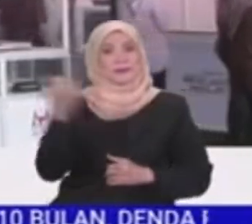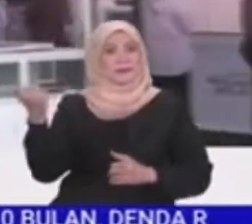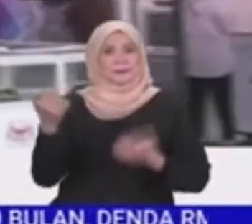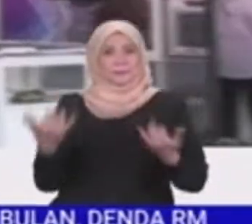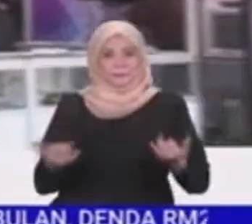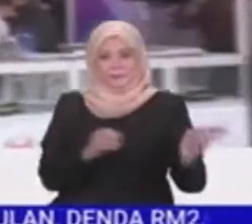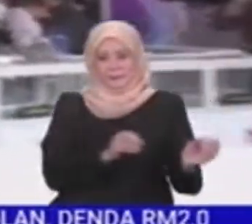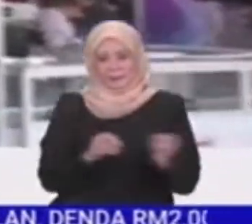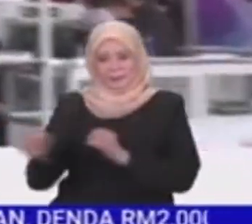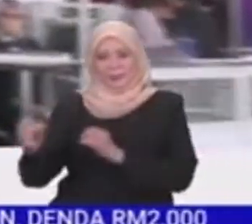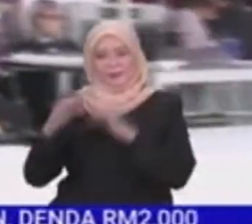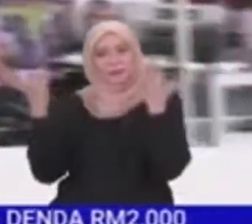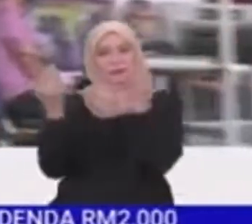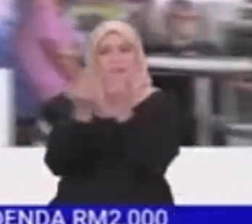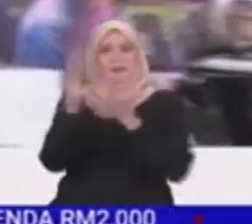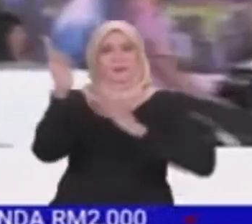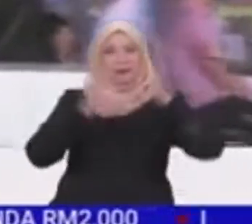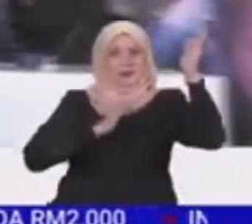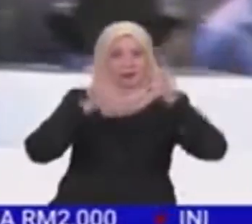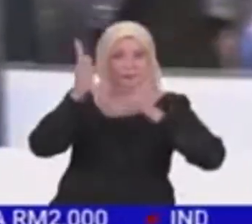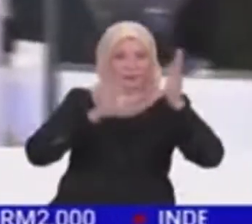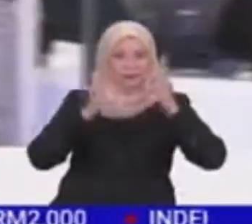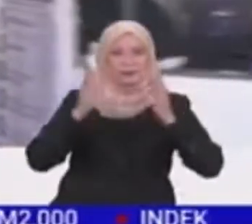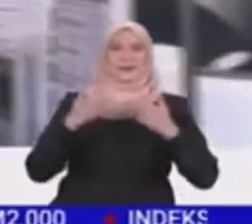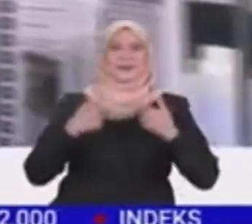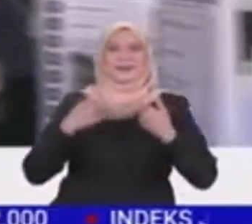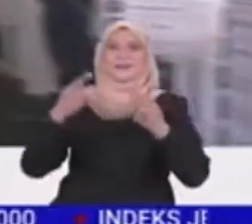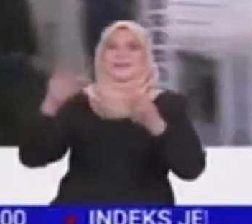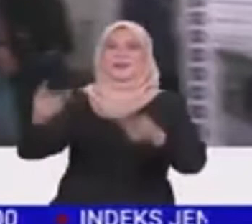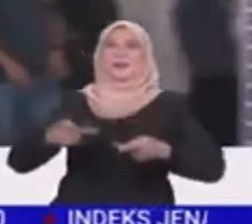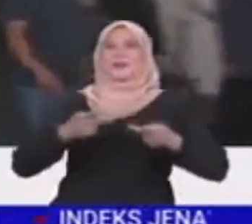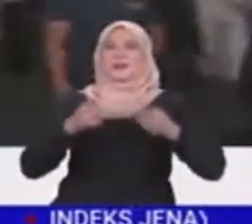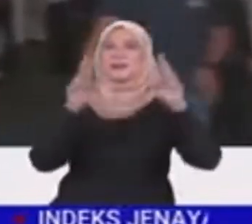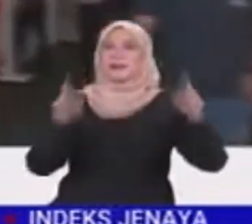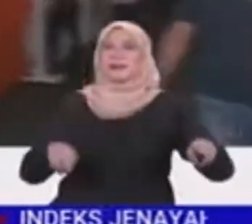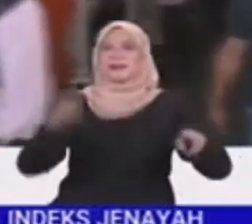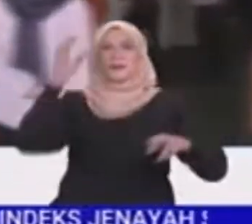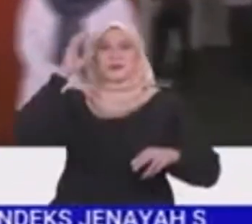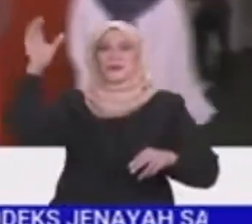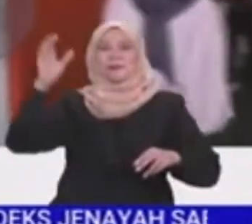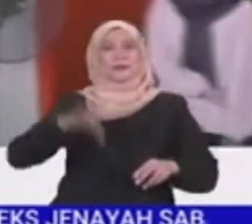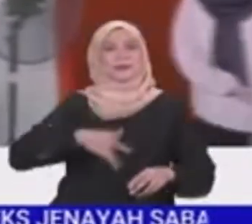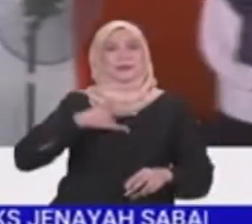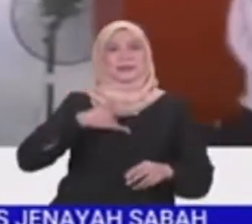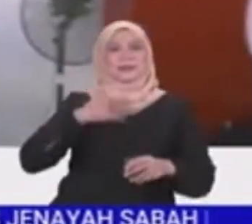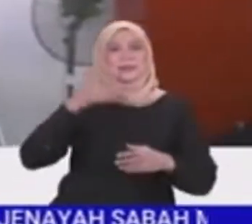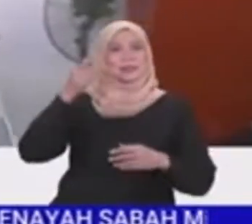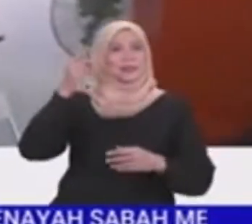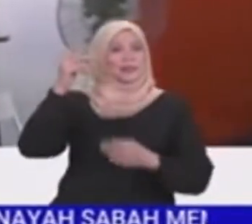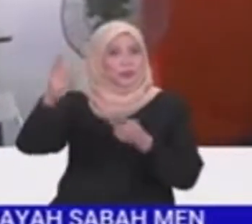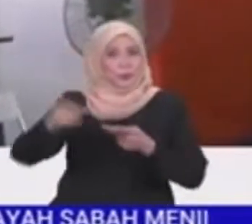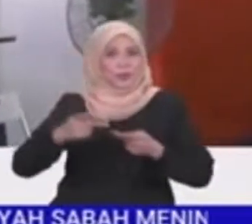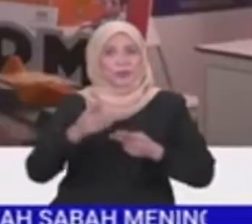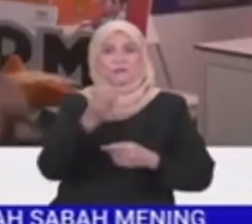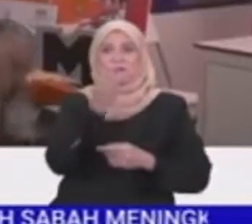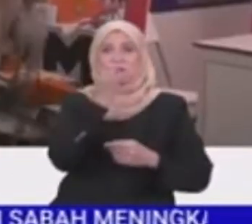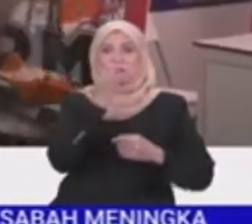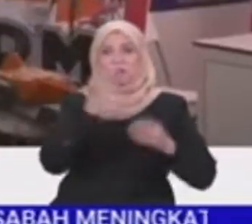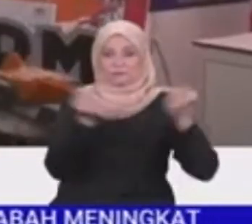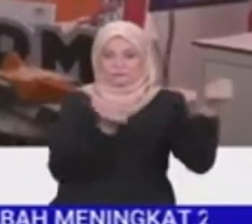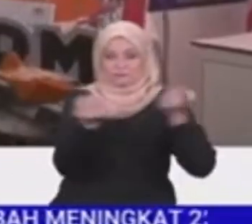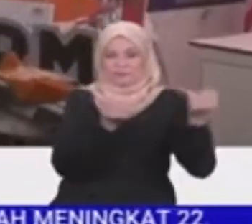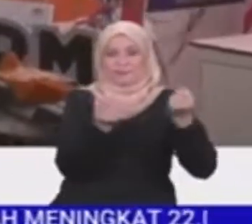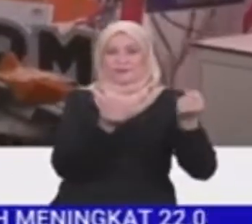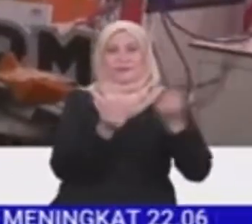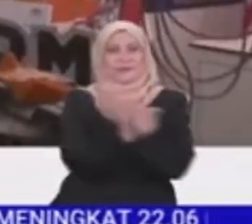ini, Keluarga Malaysia akan mengadakan kenduri rakyat dengan konsep cita rasa kenduri at food truck yang